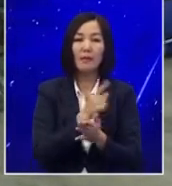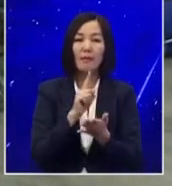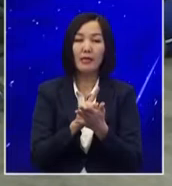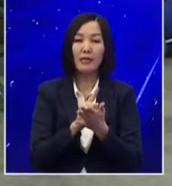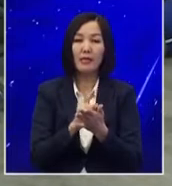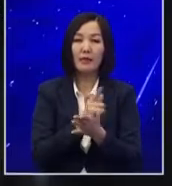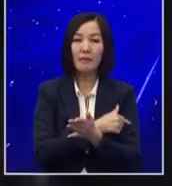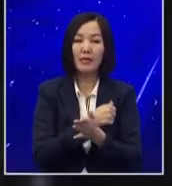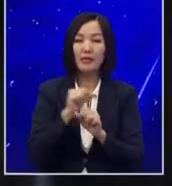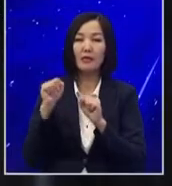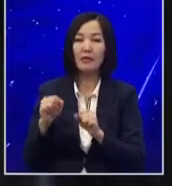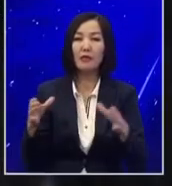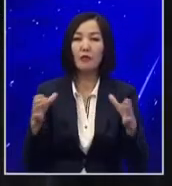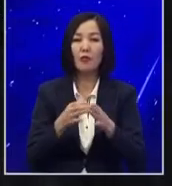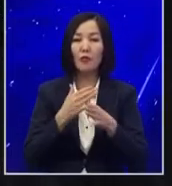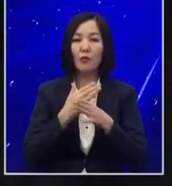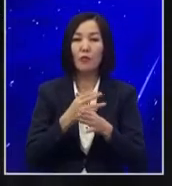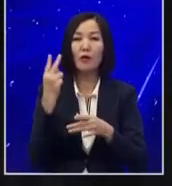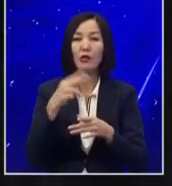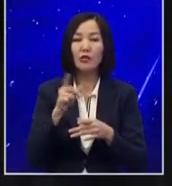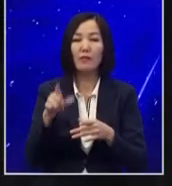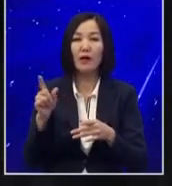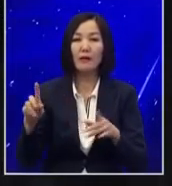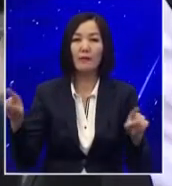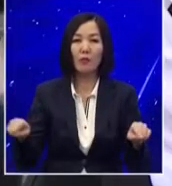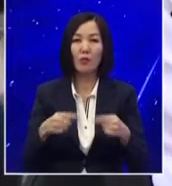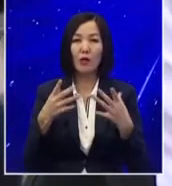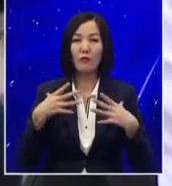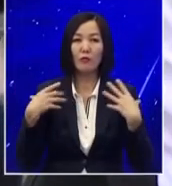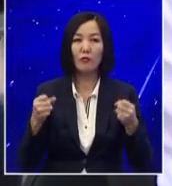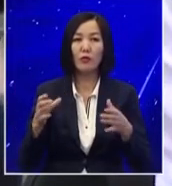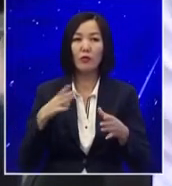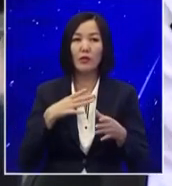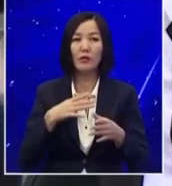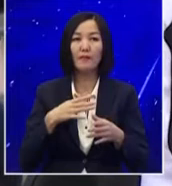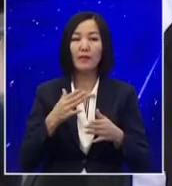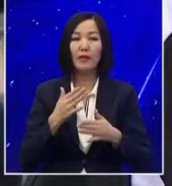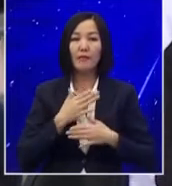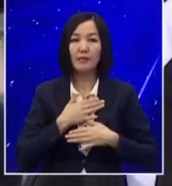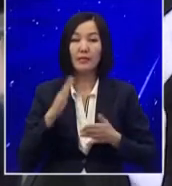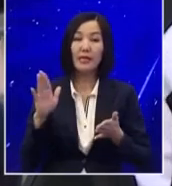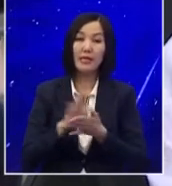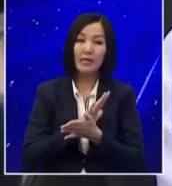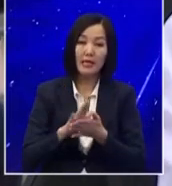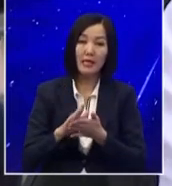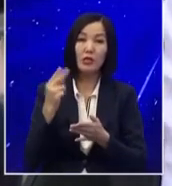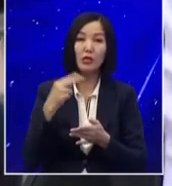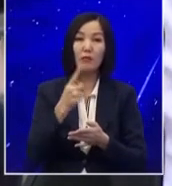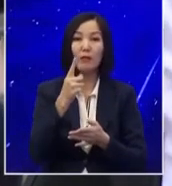Жаңа бағдарламамен орталықта 20 адам оңалтудан өткен. Бізге портал арқылы жүргенде 21 күнге жүреді.